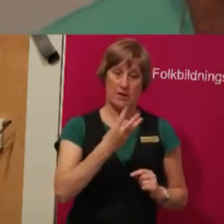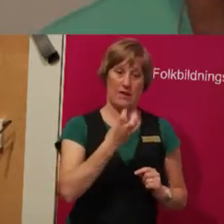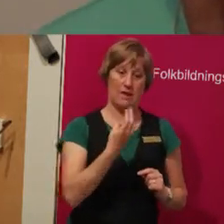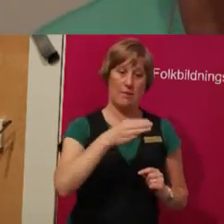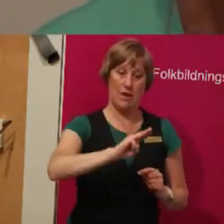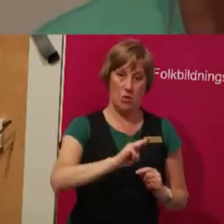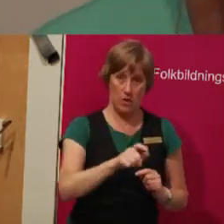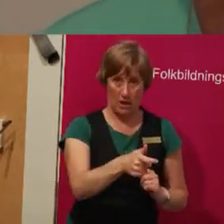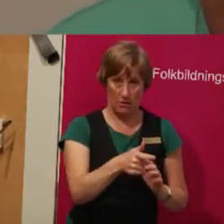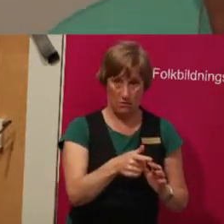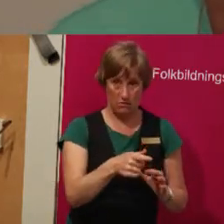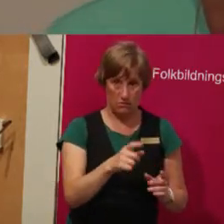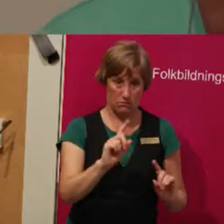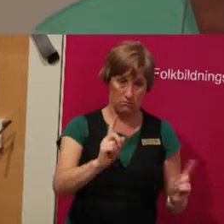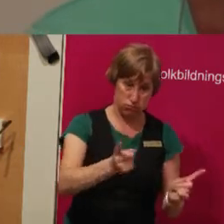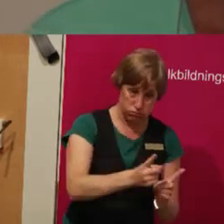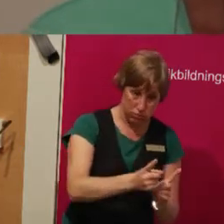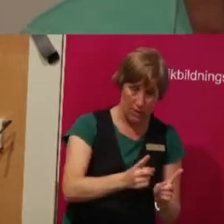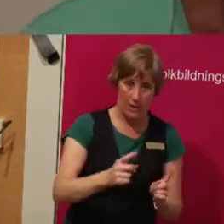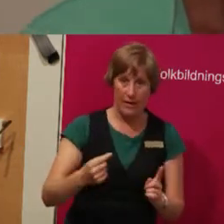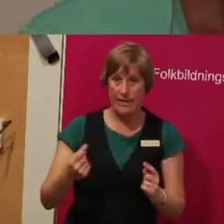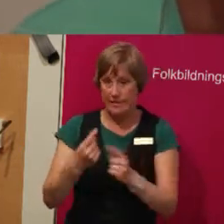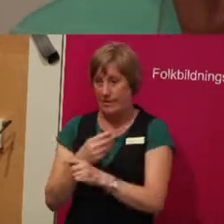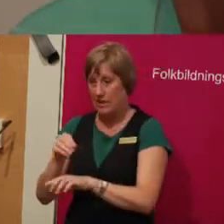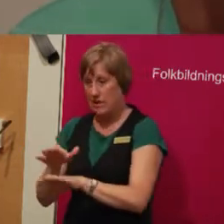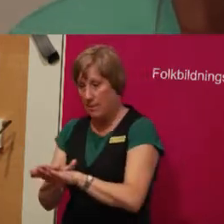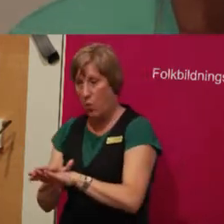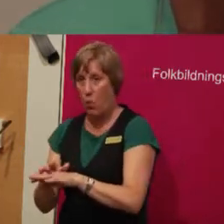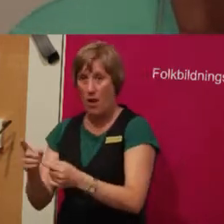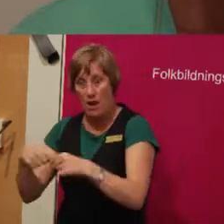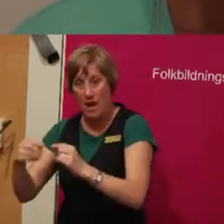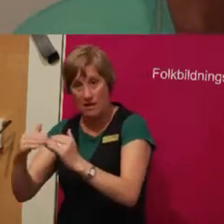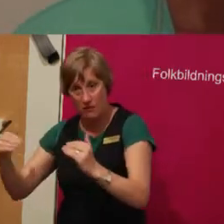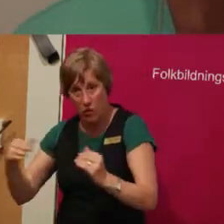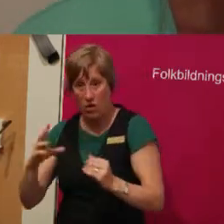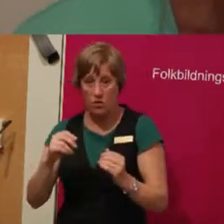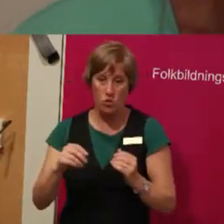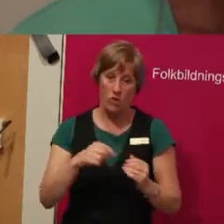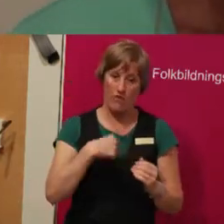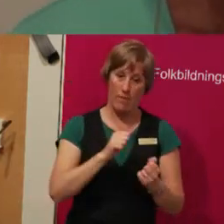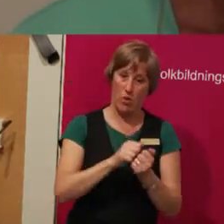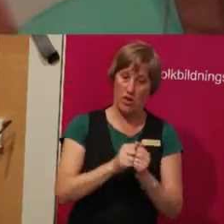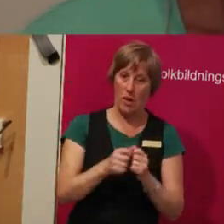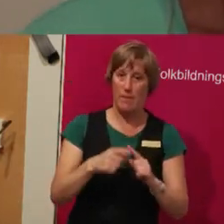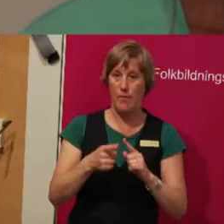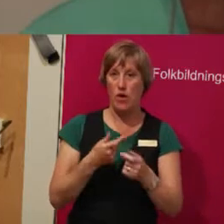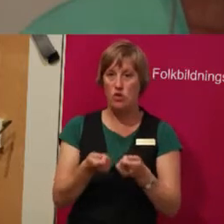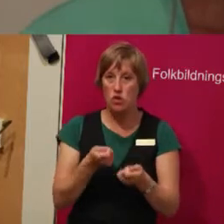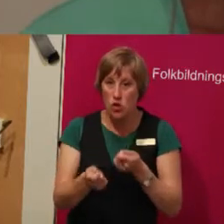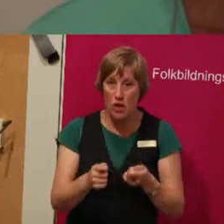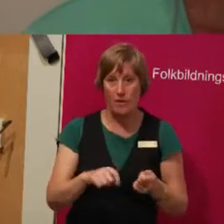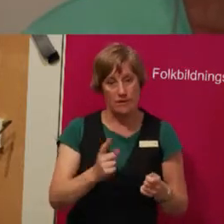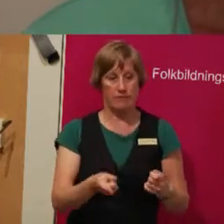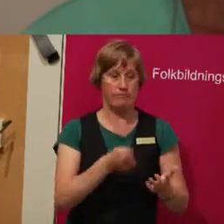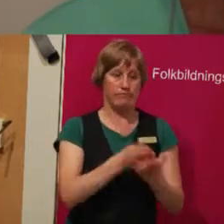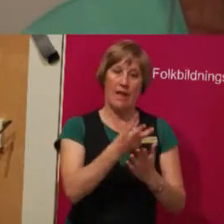jobbar säkert, alltså studieförbunden jobbar säkert med den verksamheten ändå, men då börjar man ifrån politiskt håll och styra och så sätter man 30 miljoner till